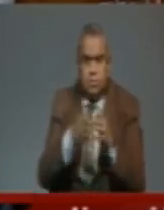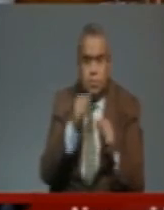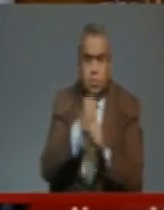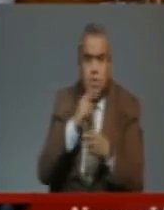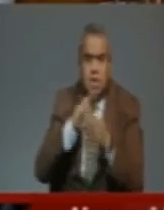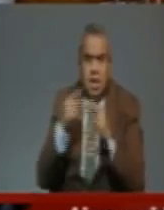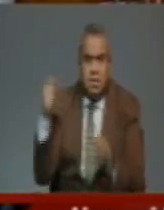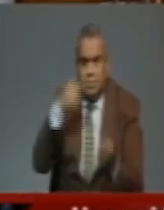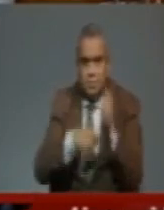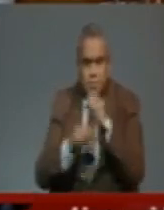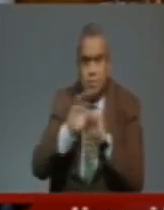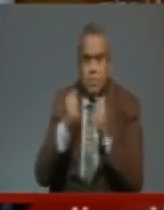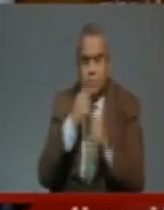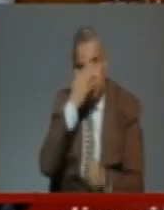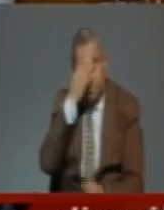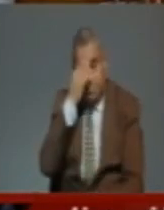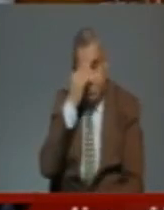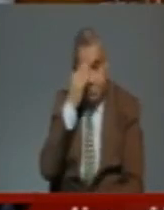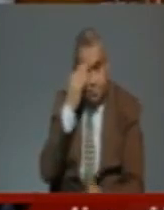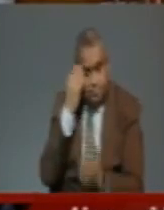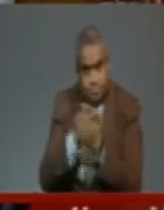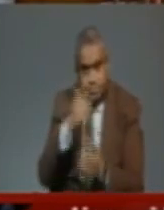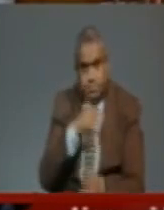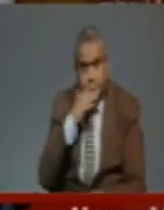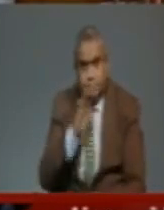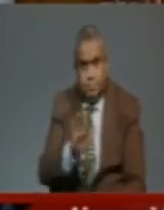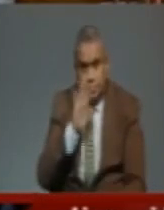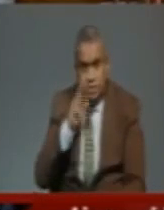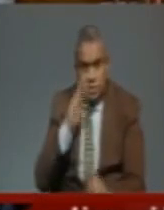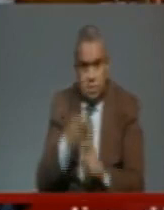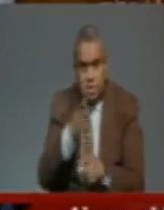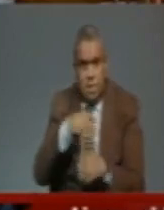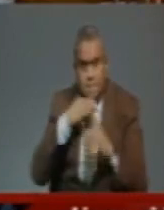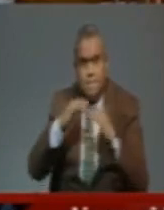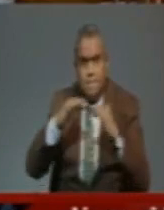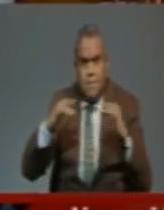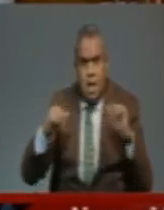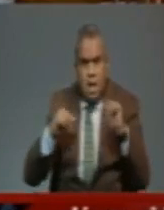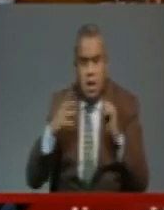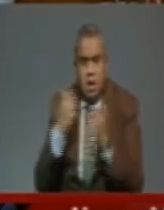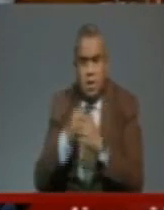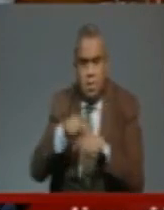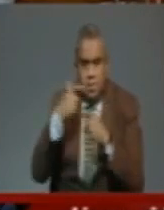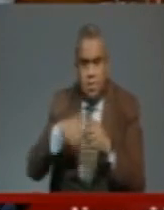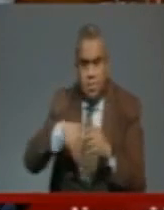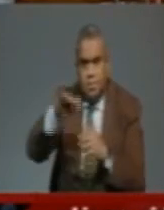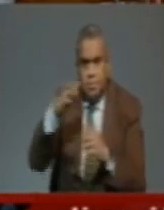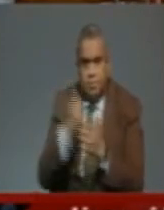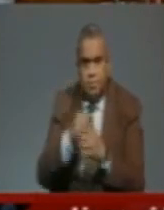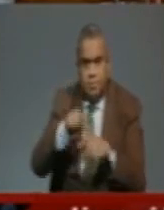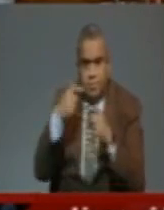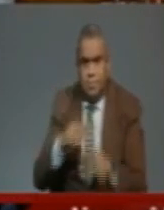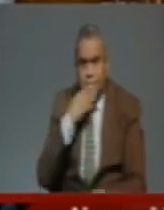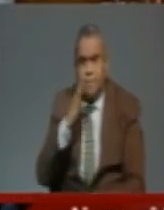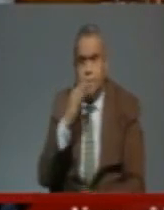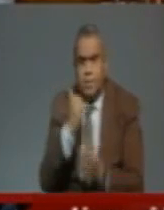بره. ده شكل يا فندم الميناء النهارده. دي طبعا دي بوابات الدخول الشرقيه من ناحيتنا، ودي بوابات